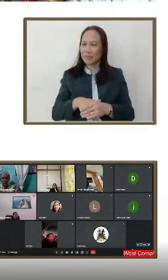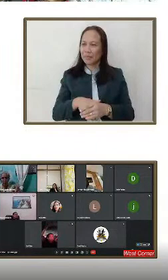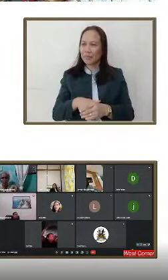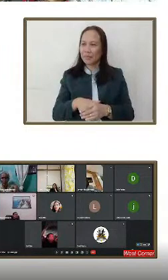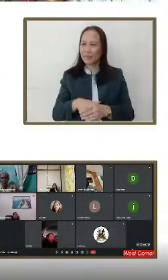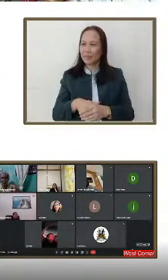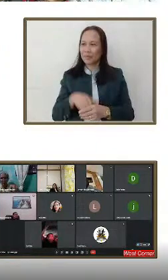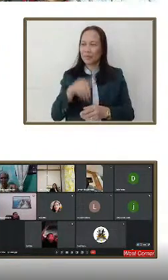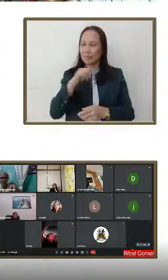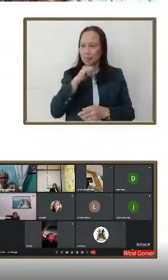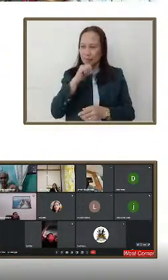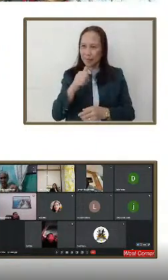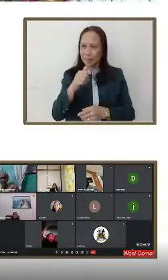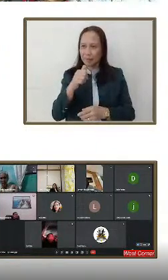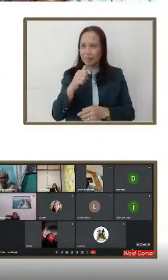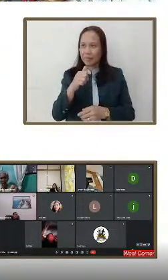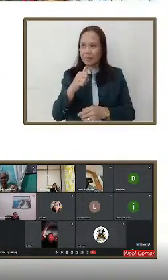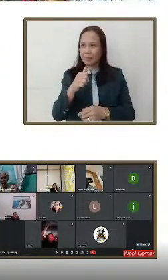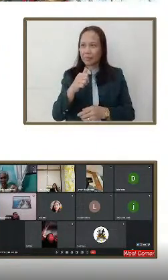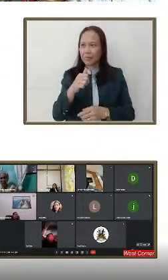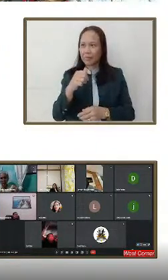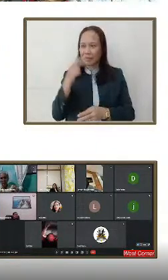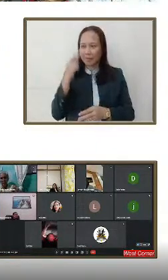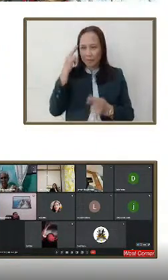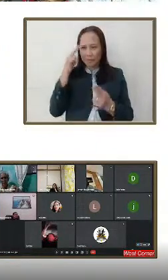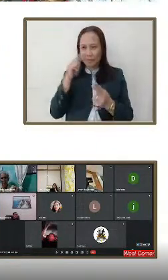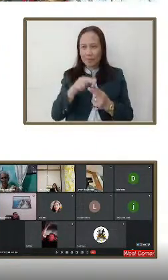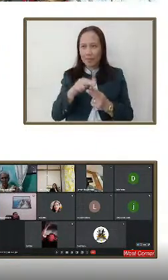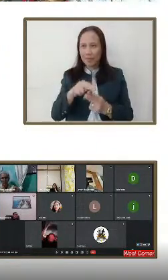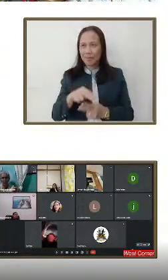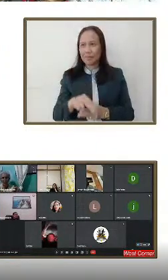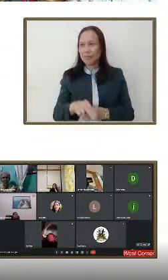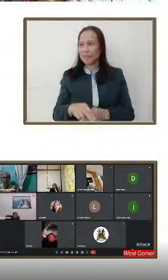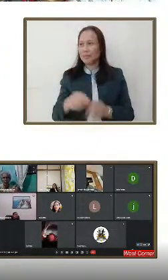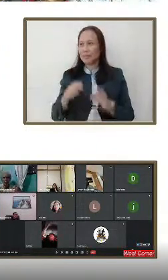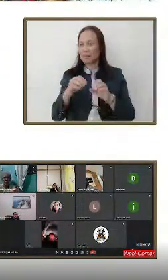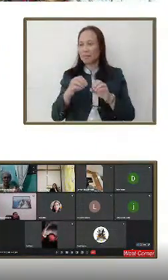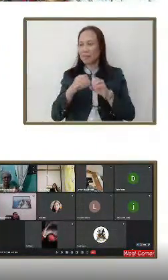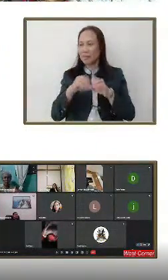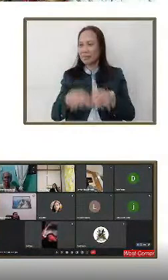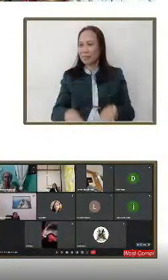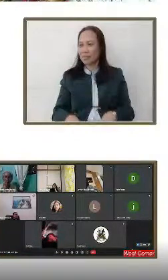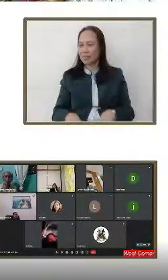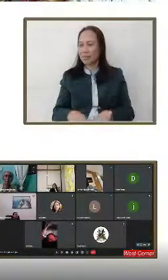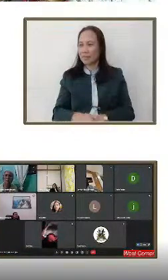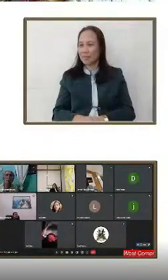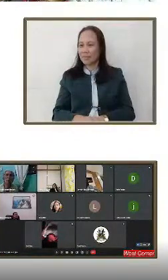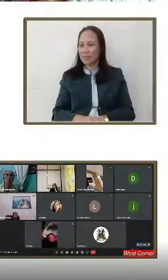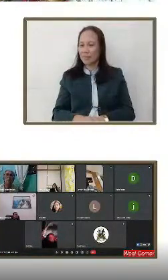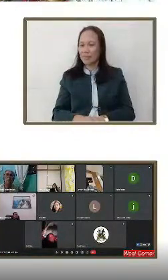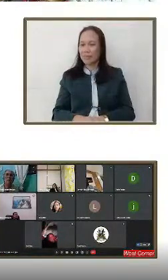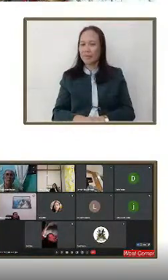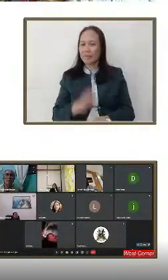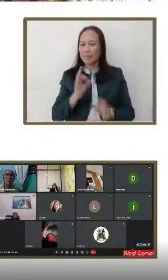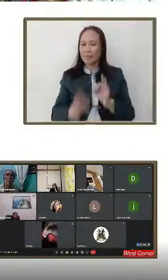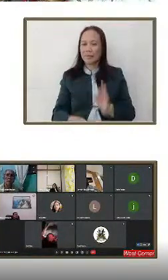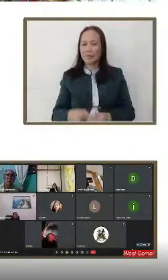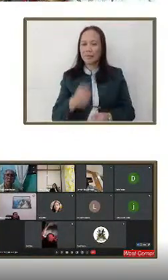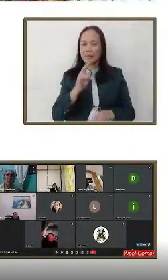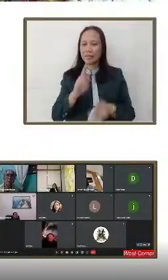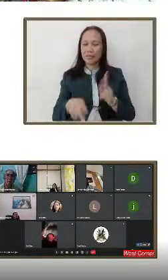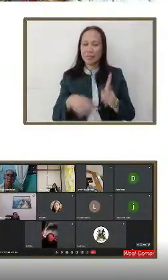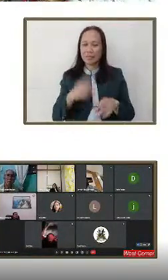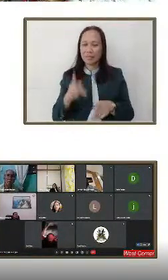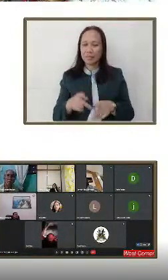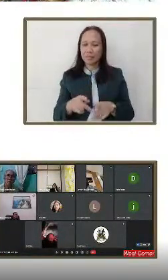niya lang mapanasin, bigla na lamang siyang magkukollapse. Pero imagine na kung ang individuals, kapatid, yan